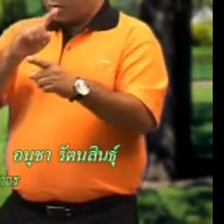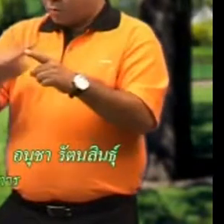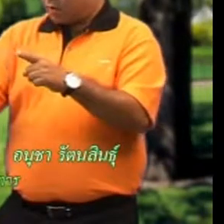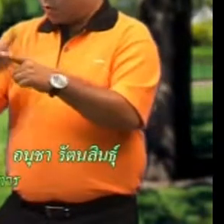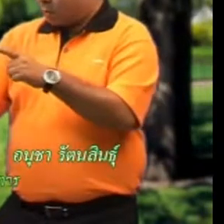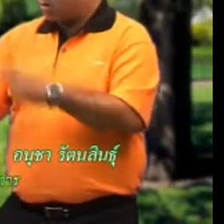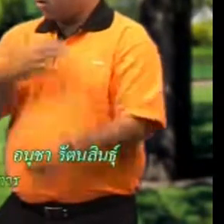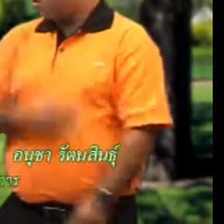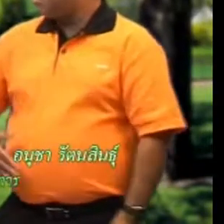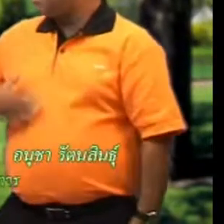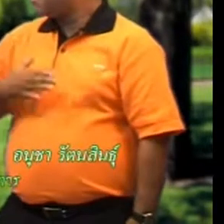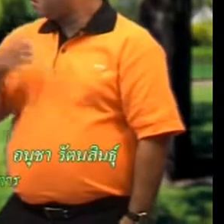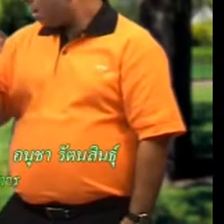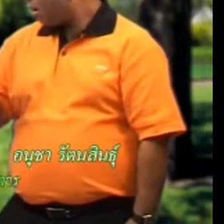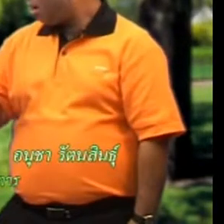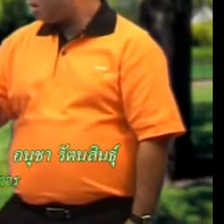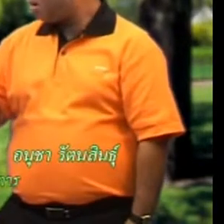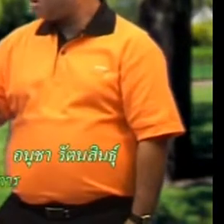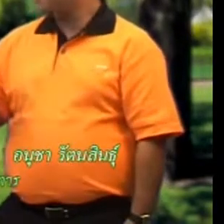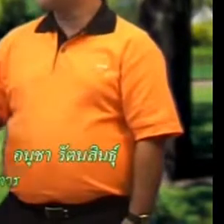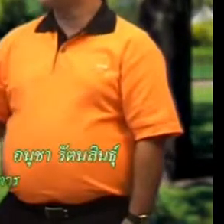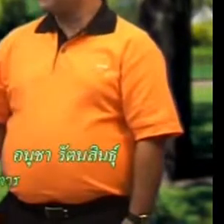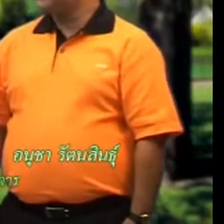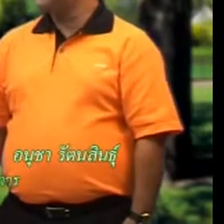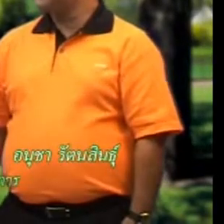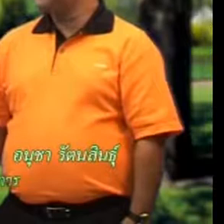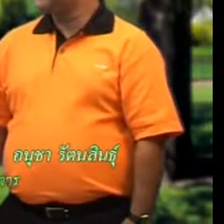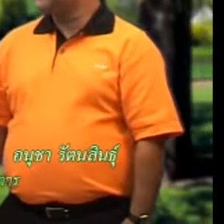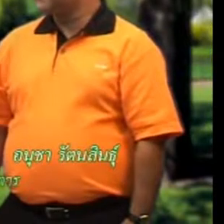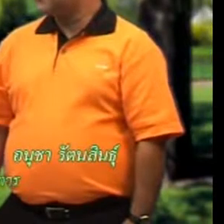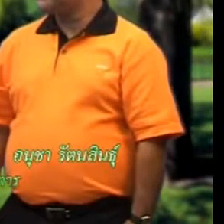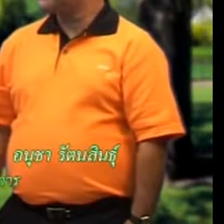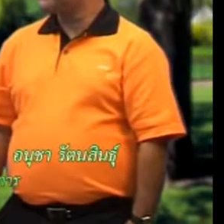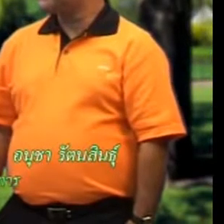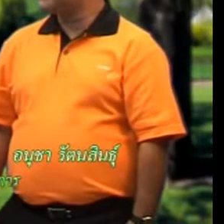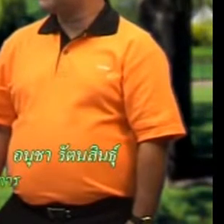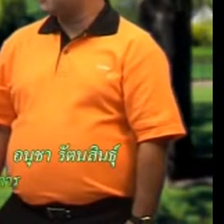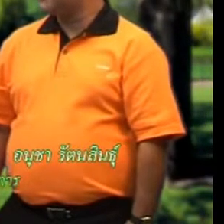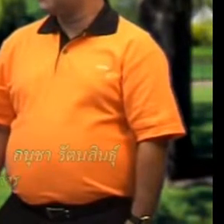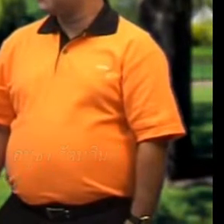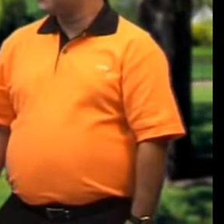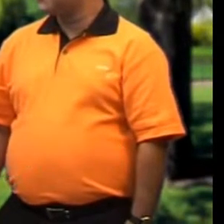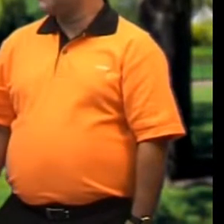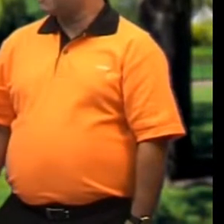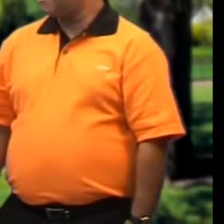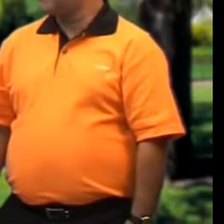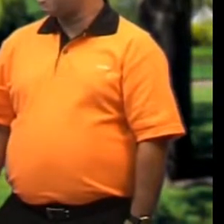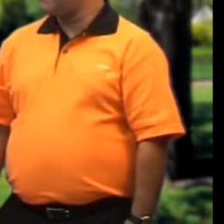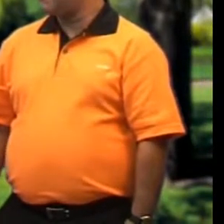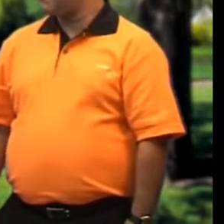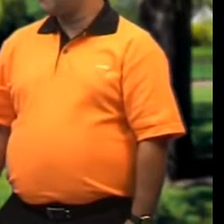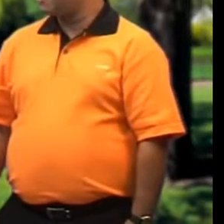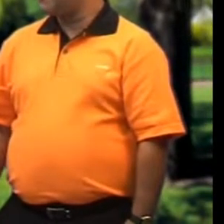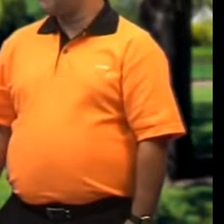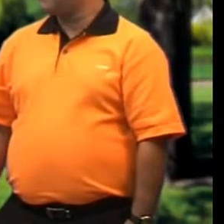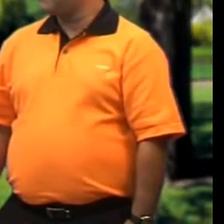ำมาแปรรูปเป็นอาหารเพื่อสุขภาพได้เป็นอย่างดี ใช่ค่ะข้าวโพดถั่วงาดำงาขาวธัญ